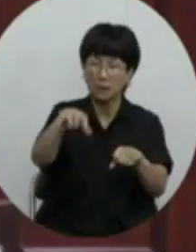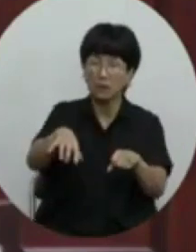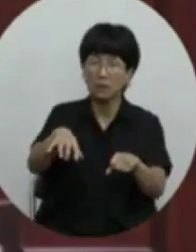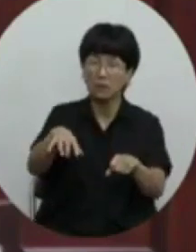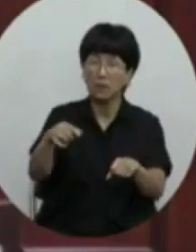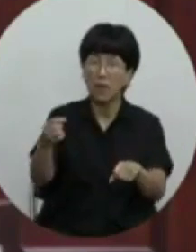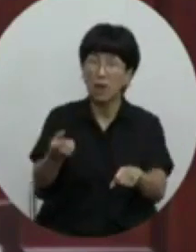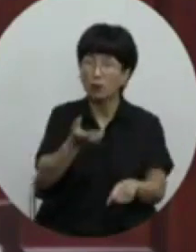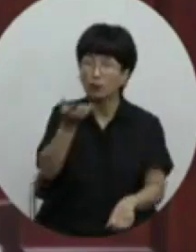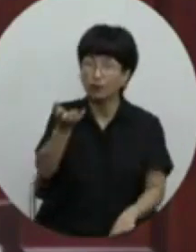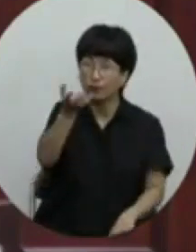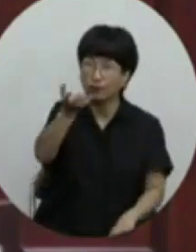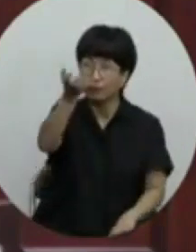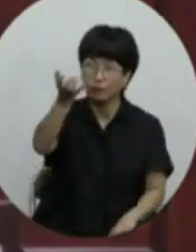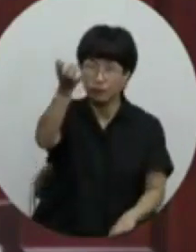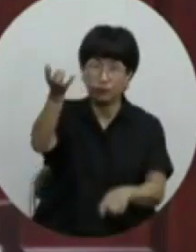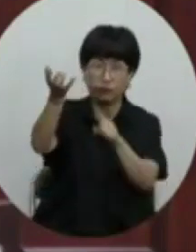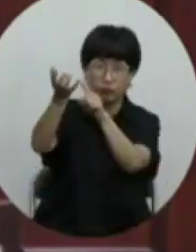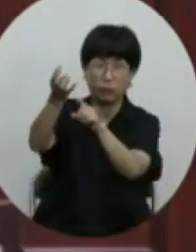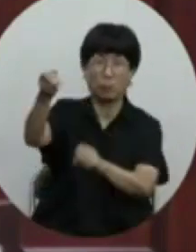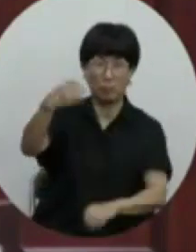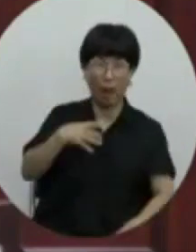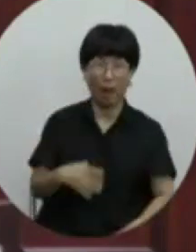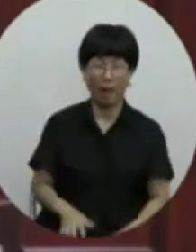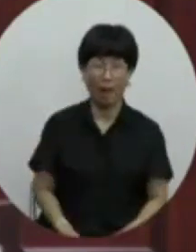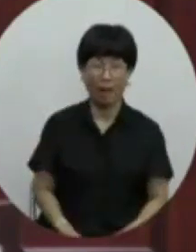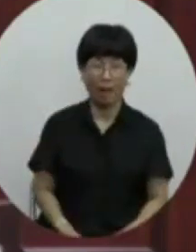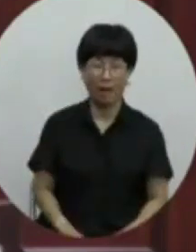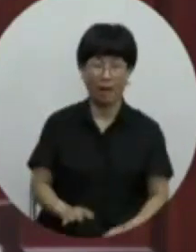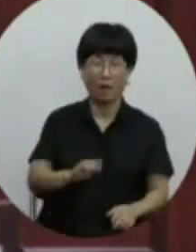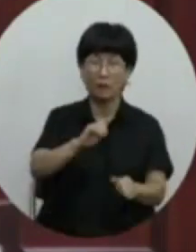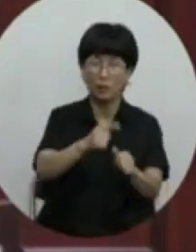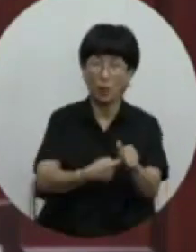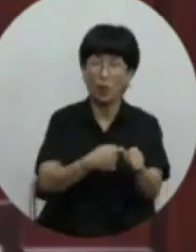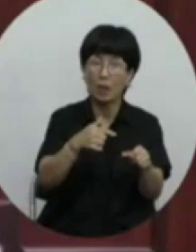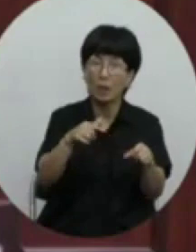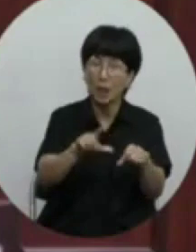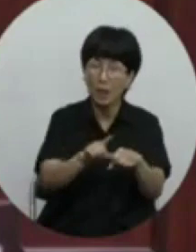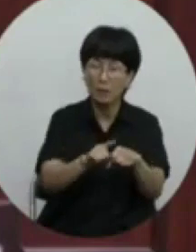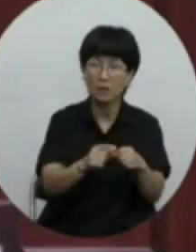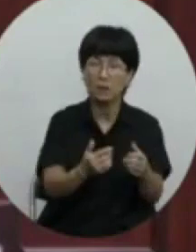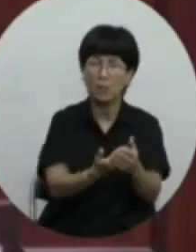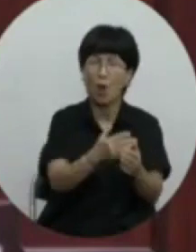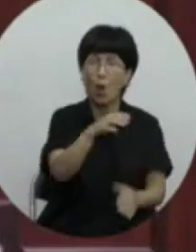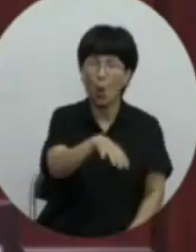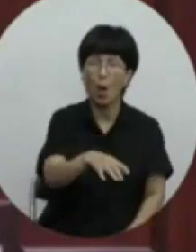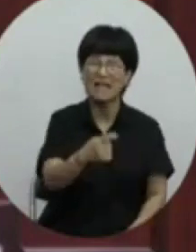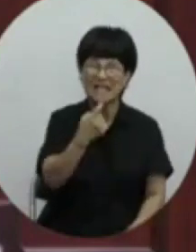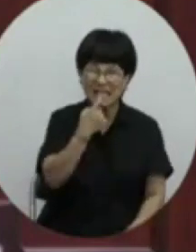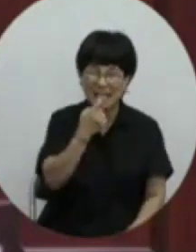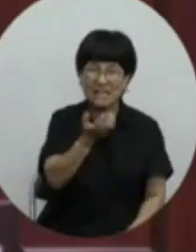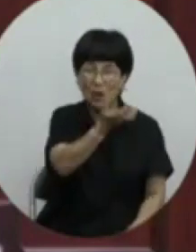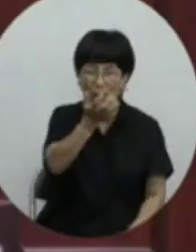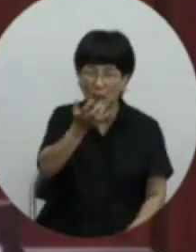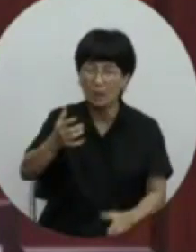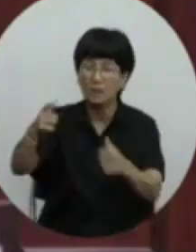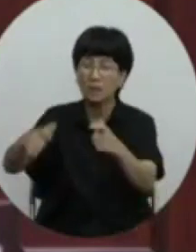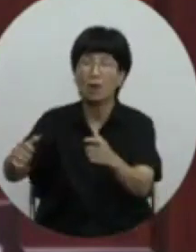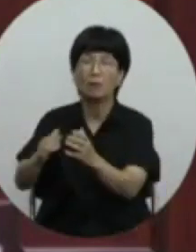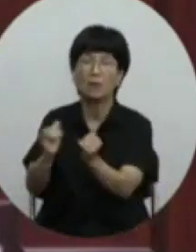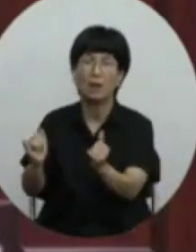내뿜는 연기였습니다. 여주 천연가스 발전소에서는 백연이라고 하고 지역